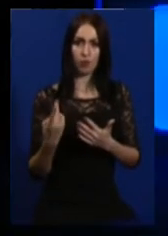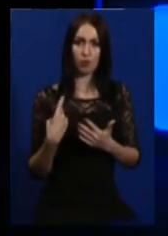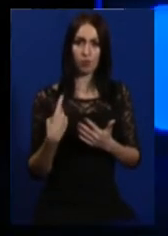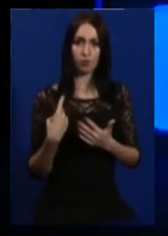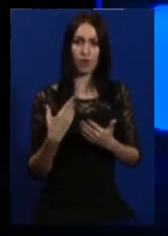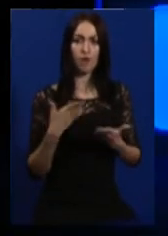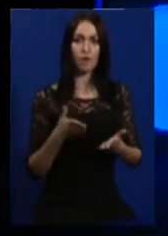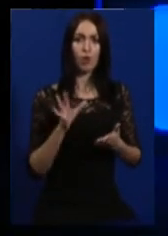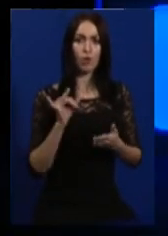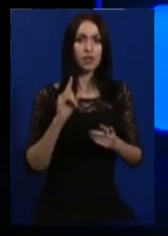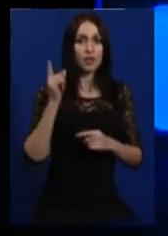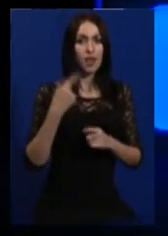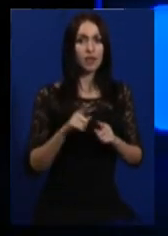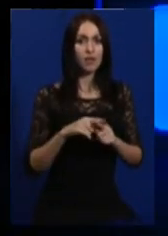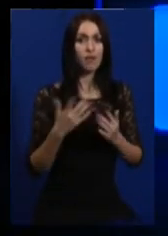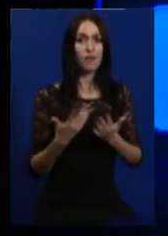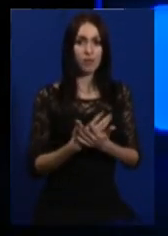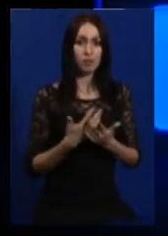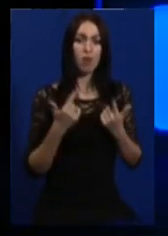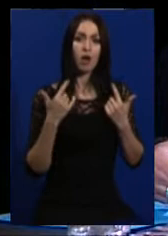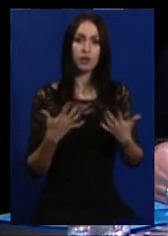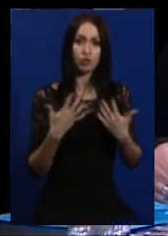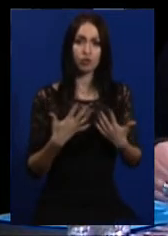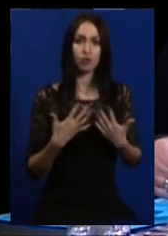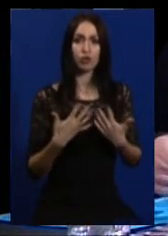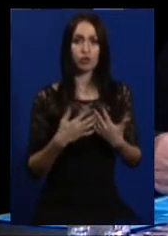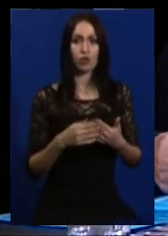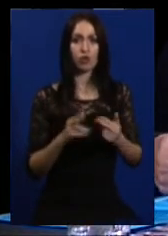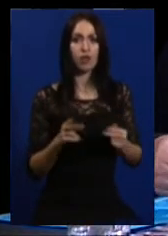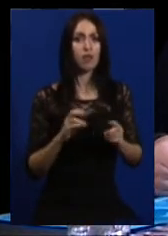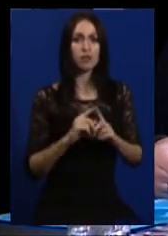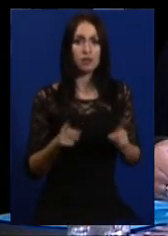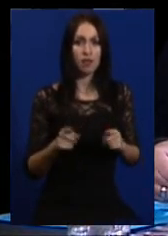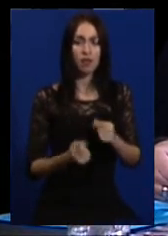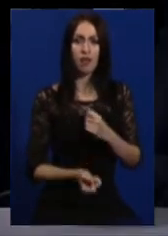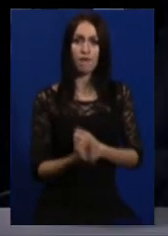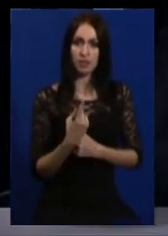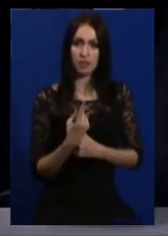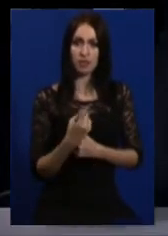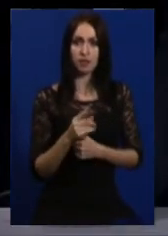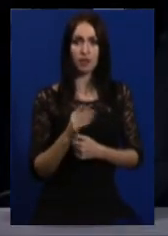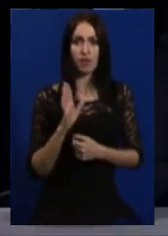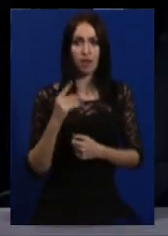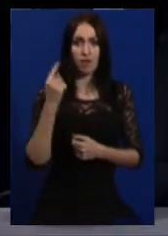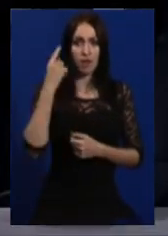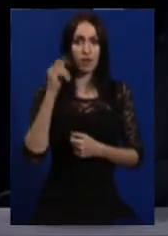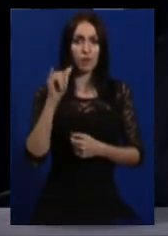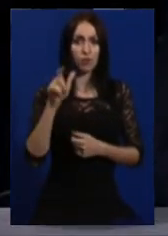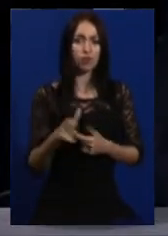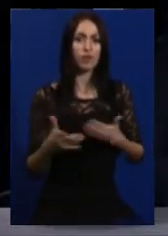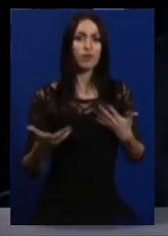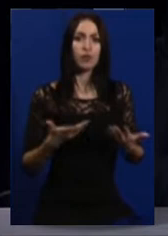идея этого фильма конечно же ресторана возникла в голове человека который